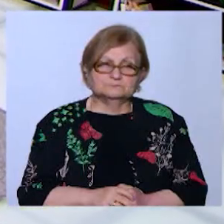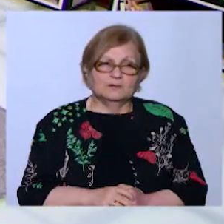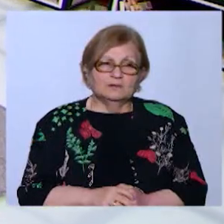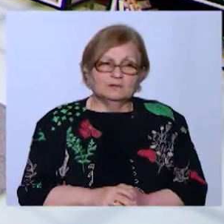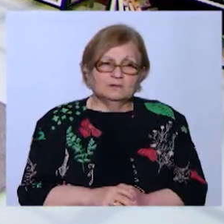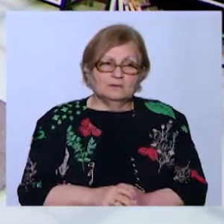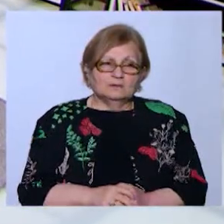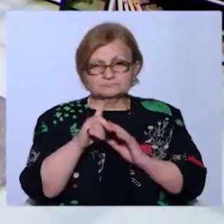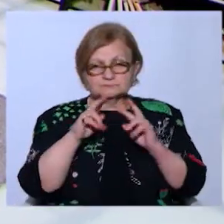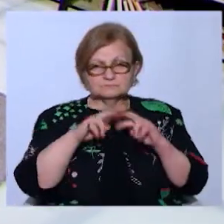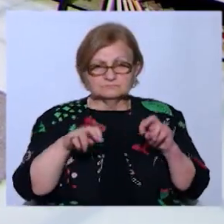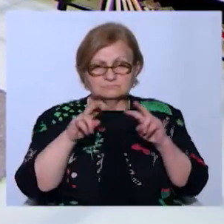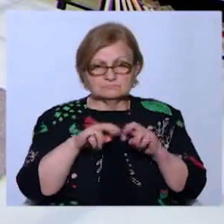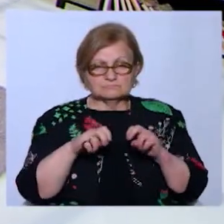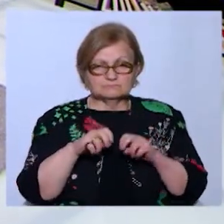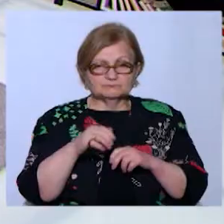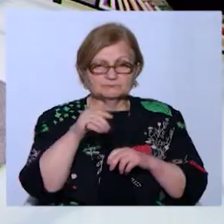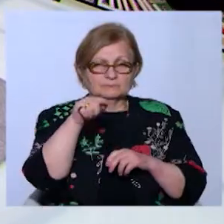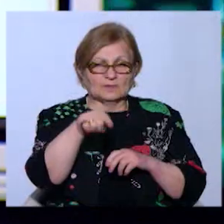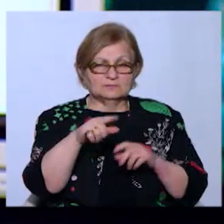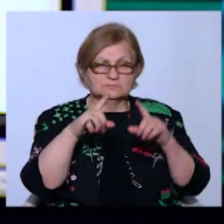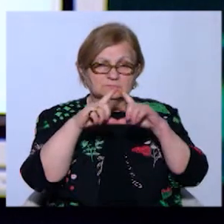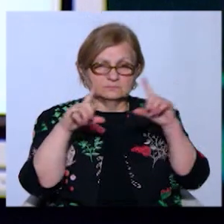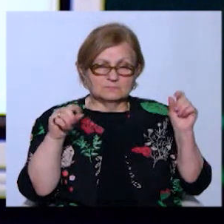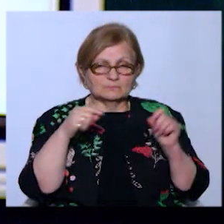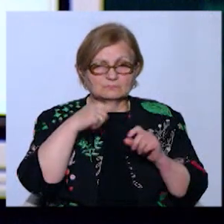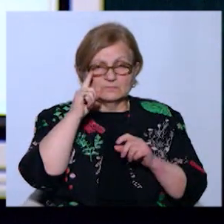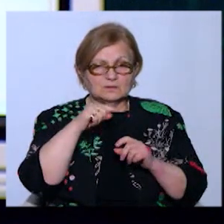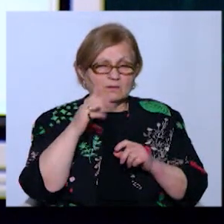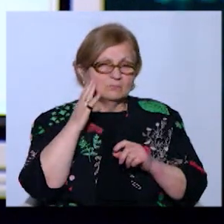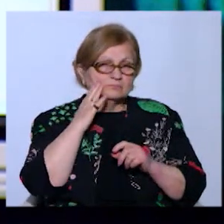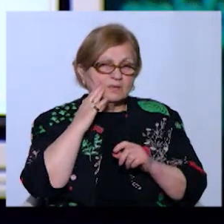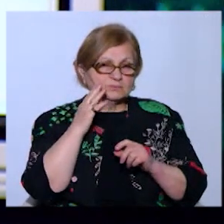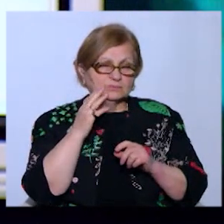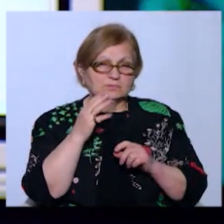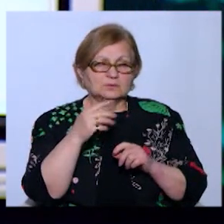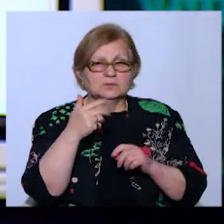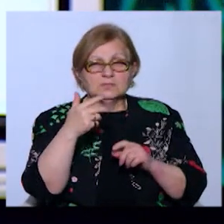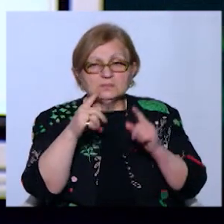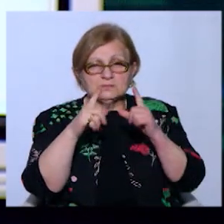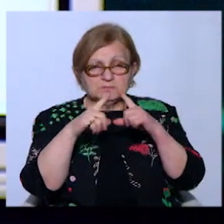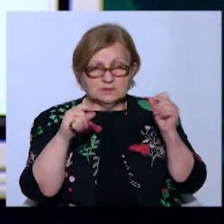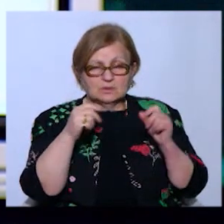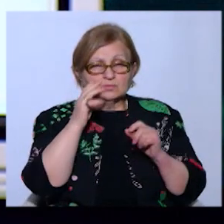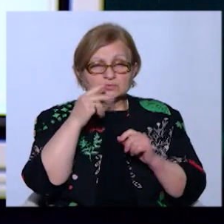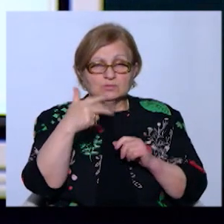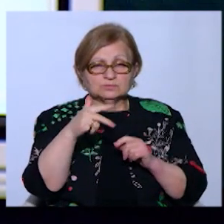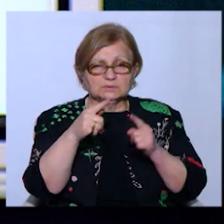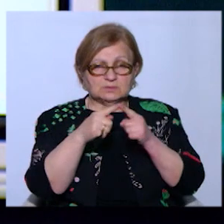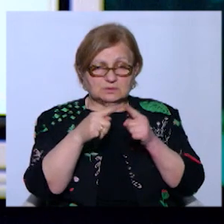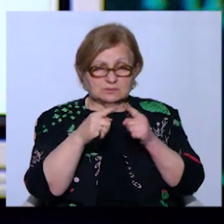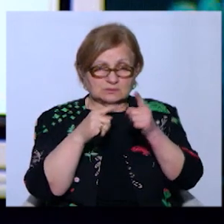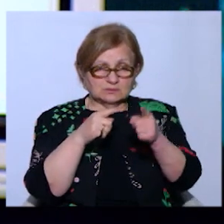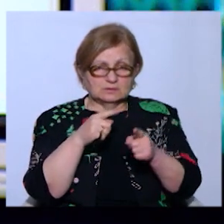ჩვენი სპეციალური სამკუთხედები. მართკუთხა სამკუთხედში როცა 30 გრადუსიანი კუთხე გვაქვს, მისი